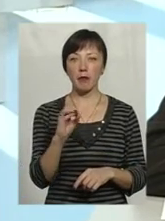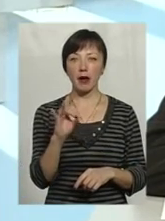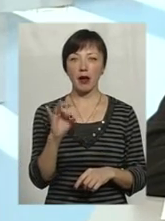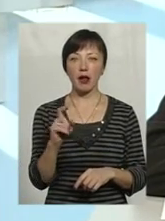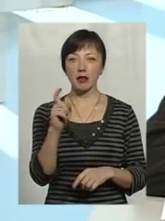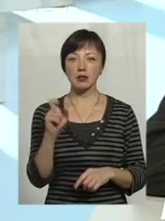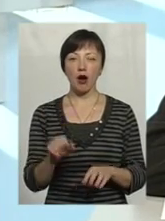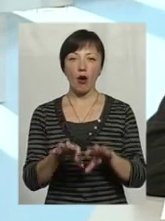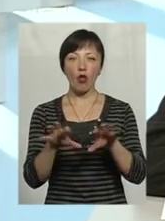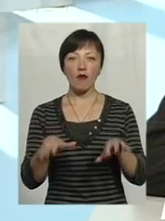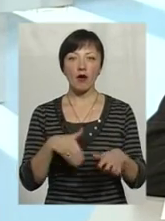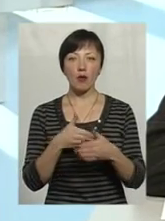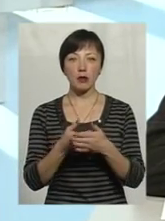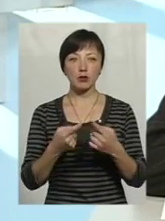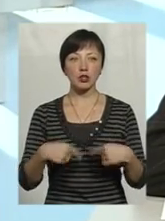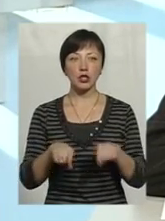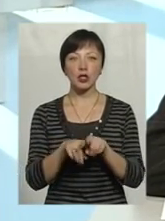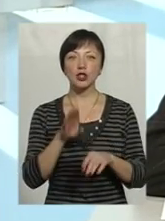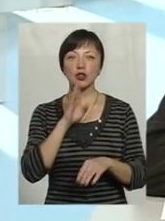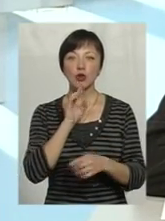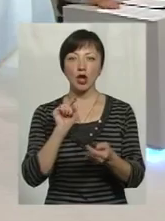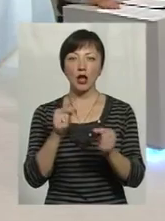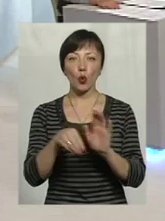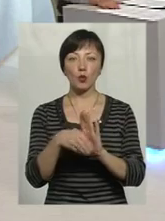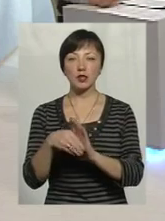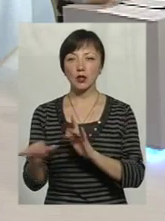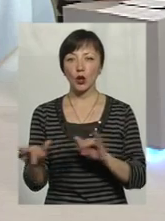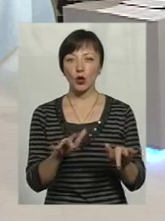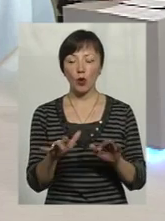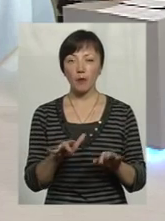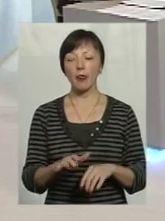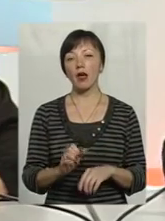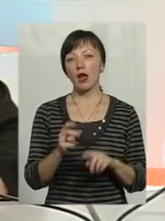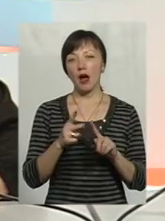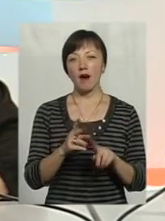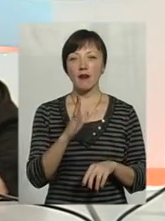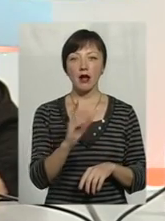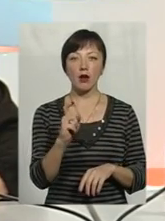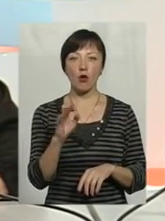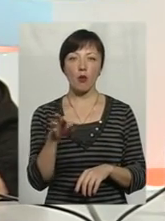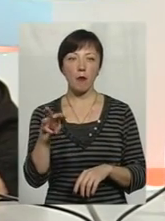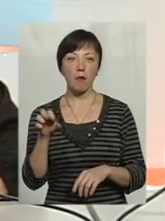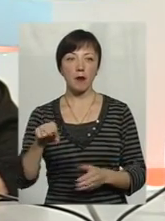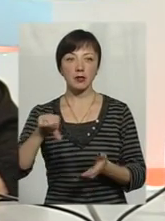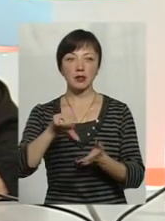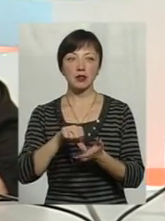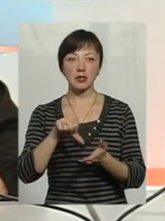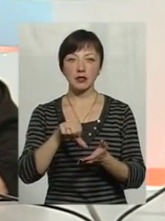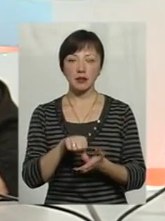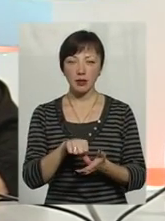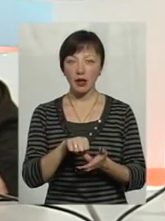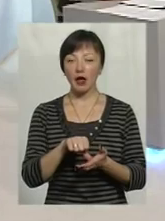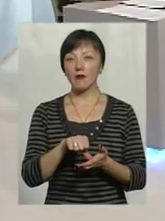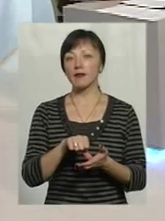голова громадської організації «Жіночий антикорупційний рух», та Валерій Хома, регіональний представник громадської організації «Ніха